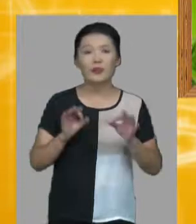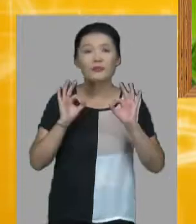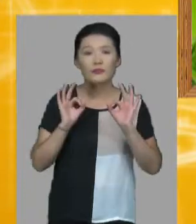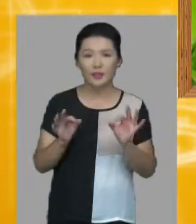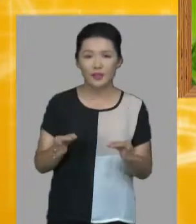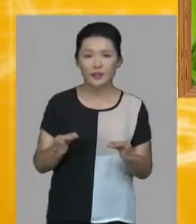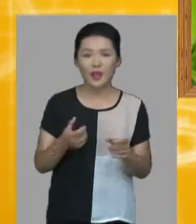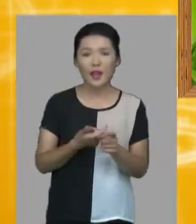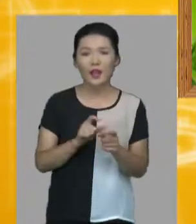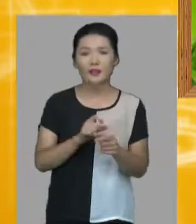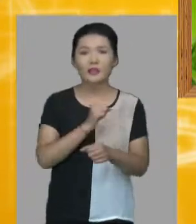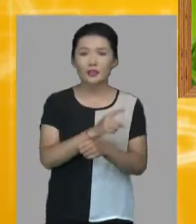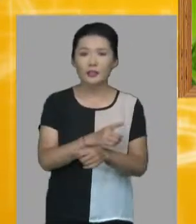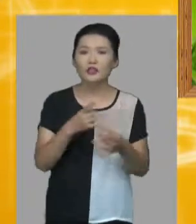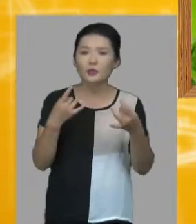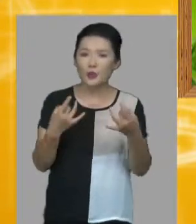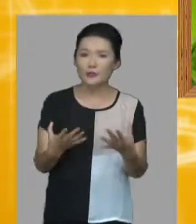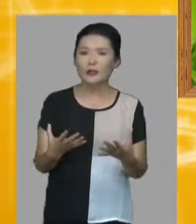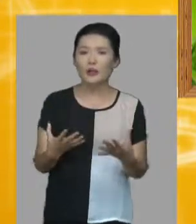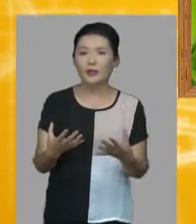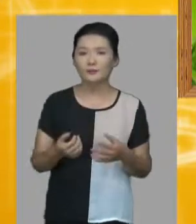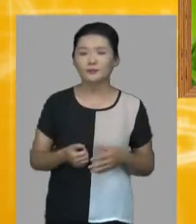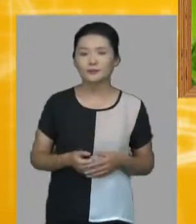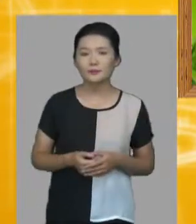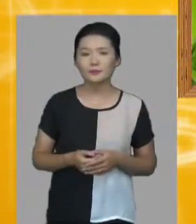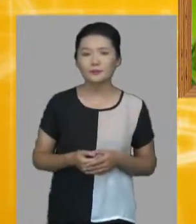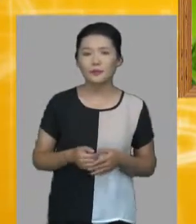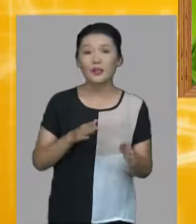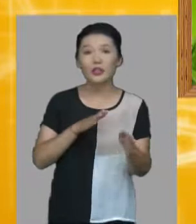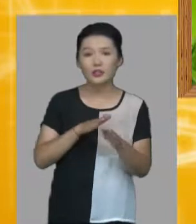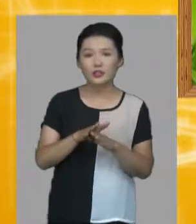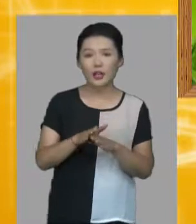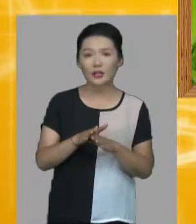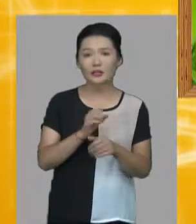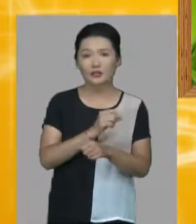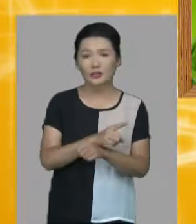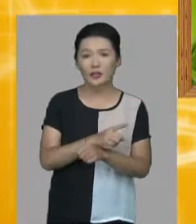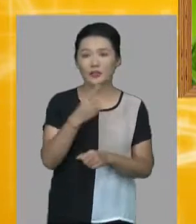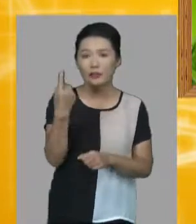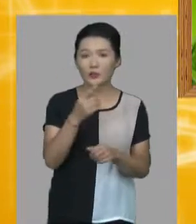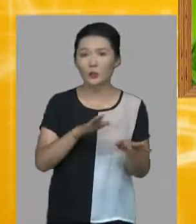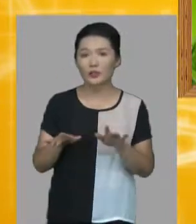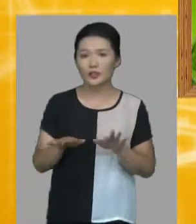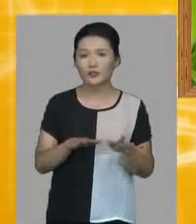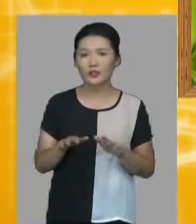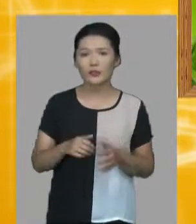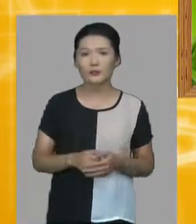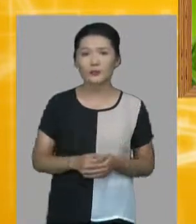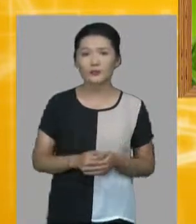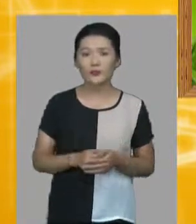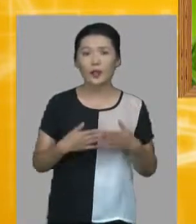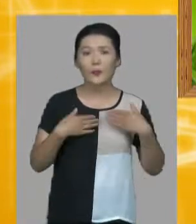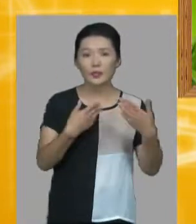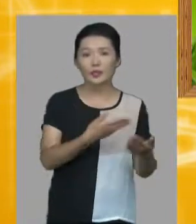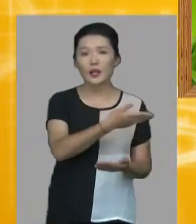Верно, эта задача простая. И решается она в одно действие.